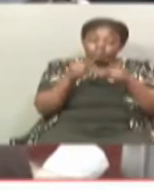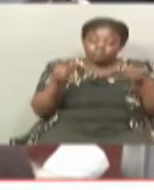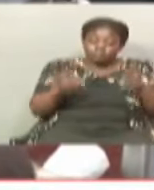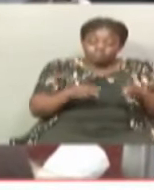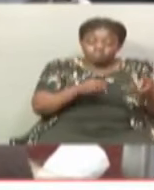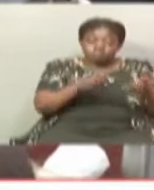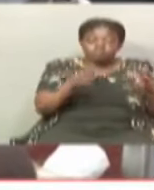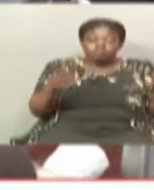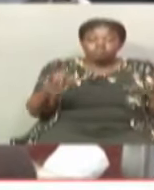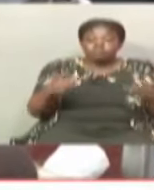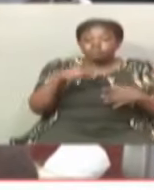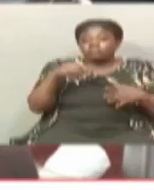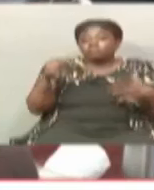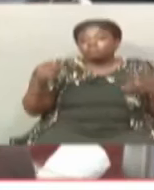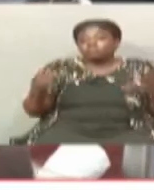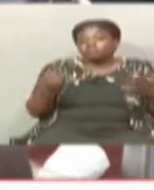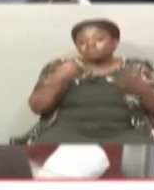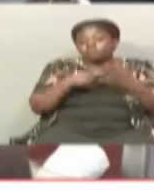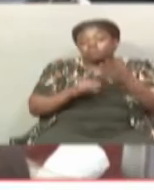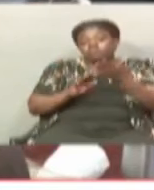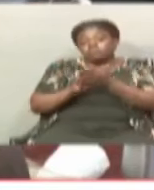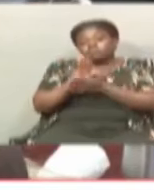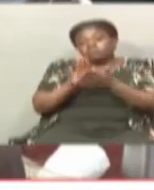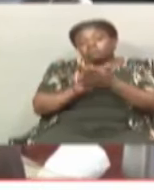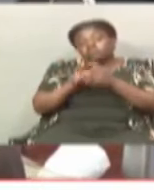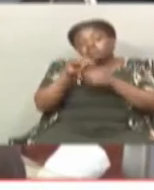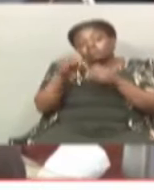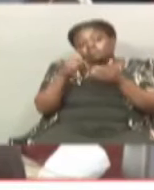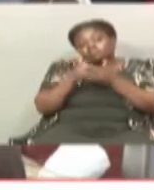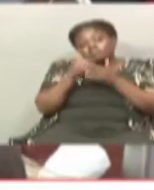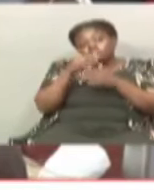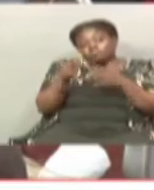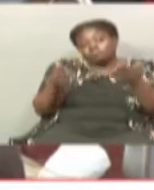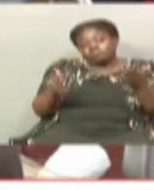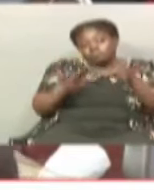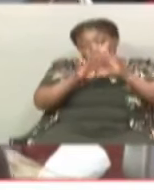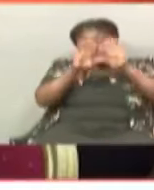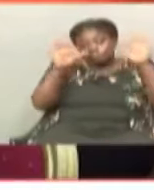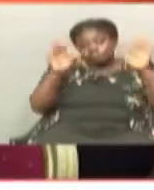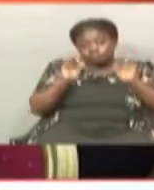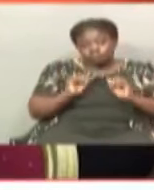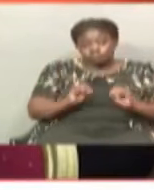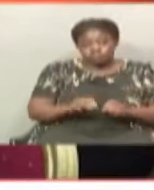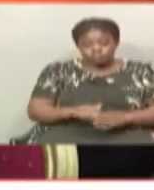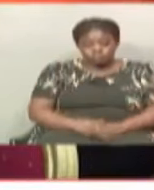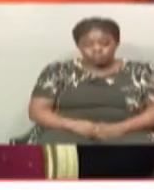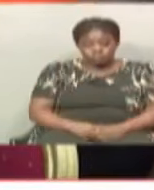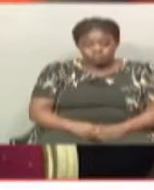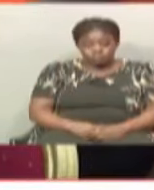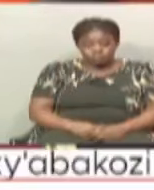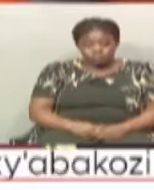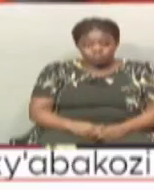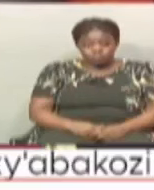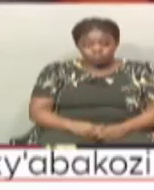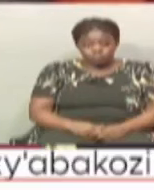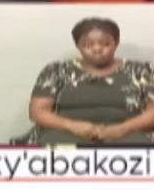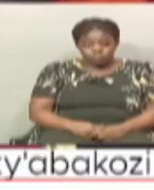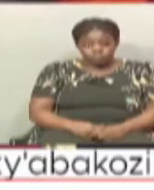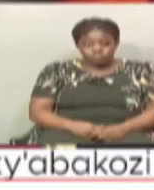gye zaali ziraga n'ebyali bigenda okusaasaanyizibwako ensimbi zino tebyali birambulukufu. When that